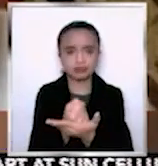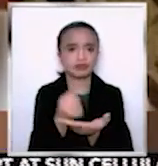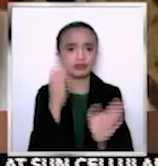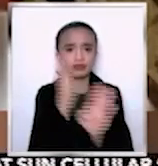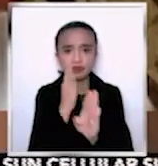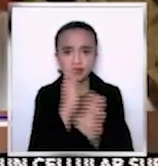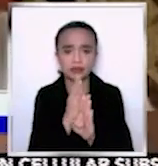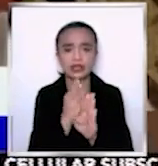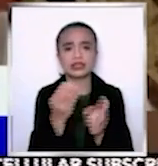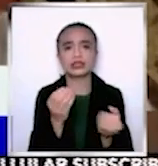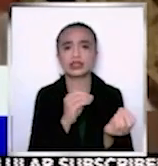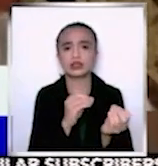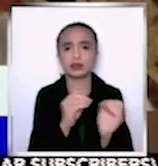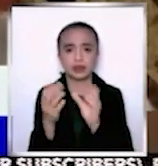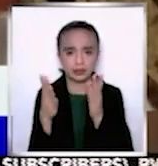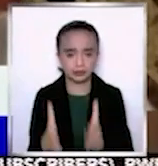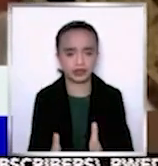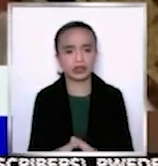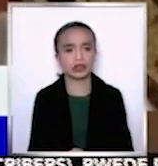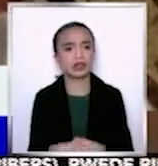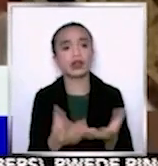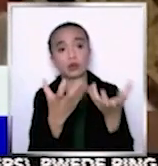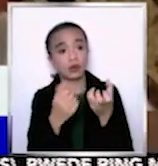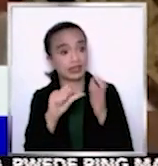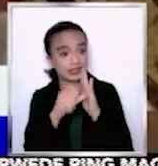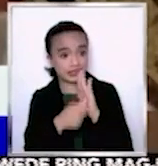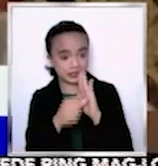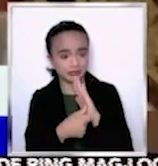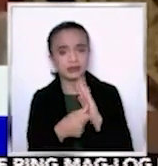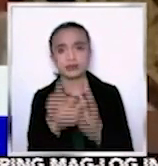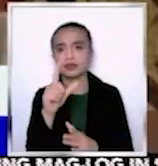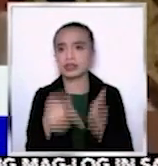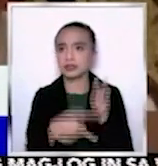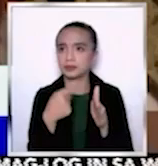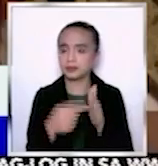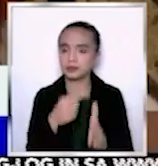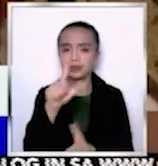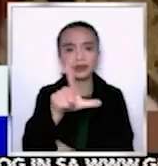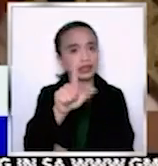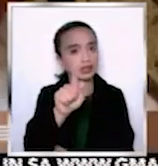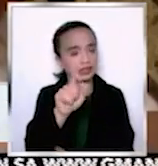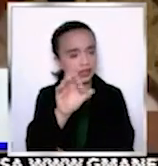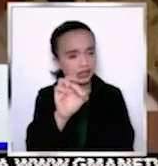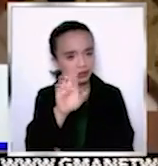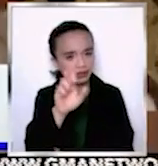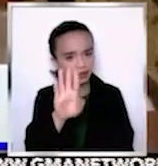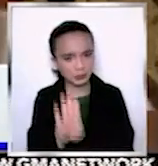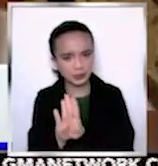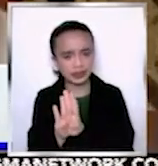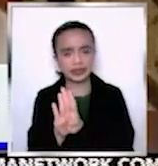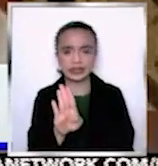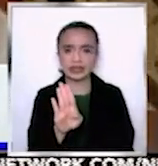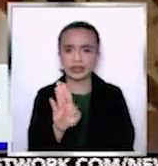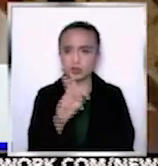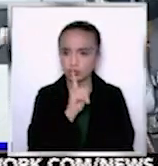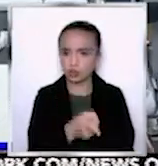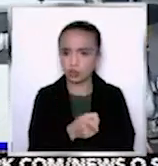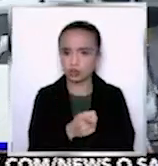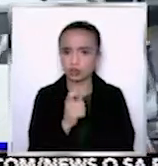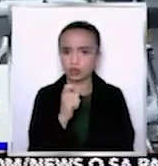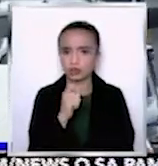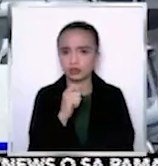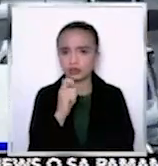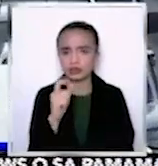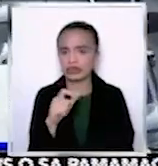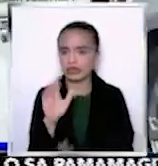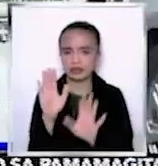no, yung sinasabi na may sabuatan po ang LTFRB at mga consortium. We vehemently deny such accusation po.